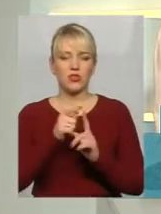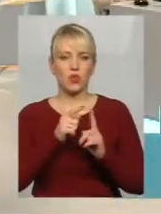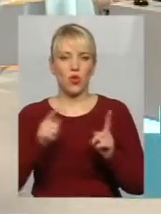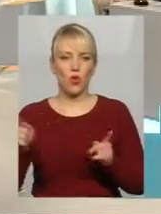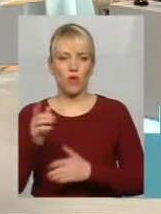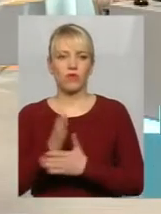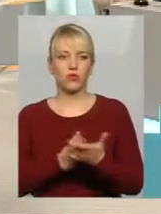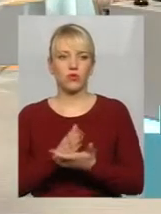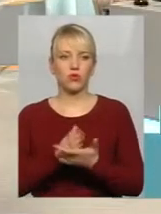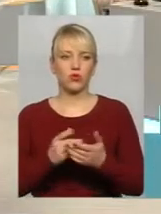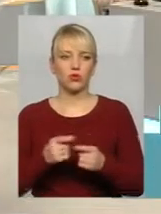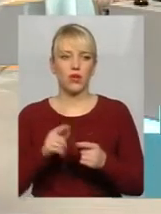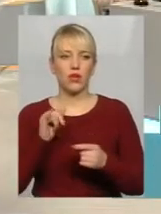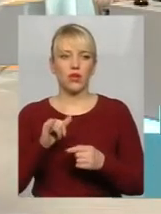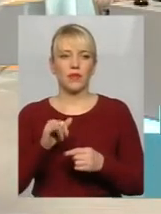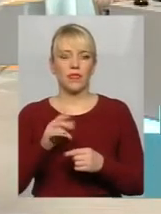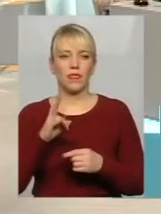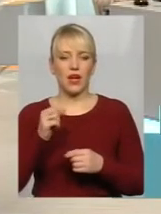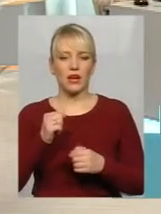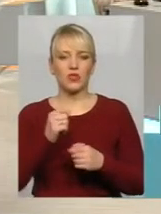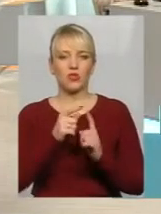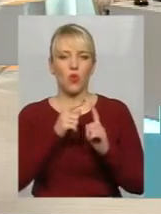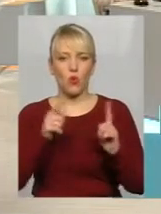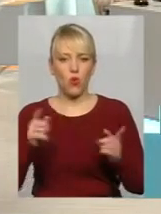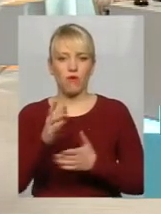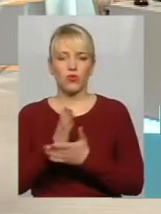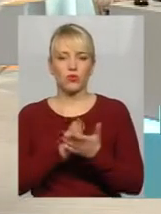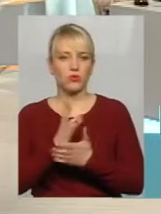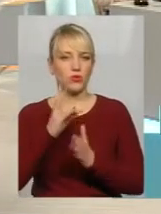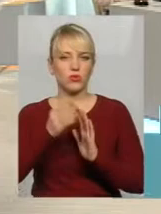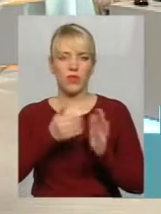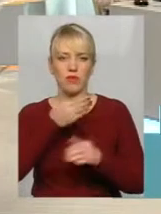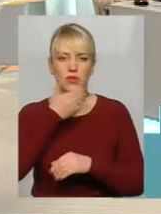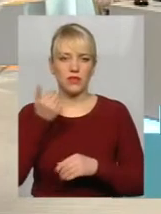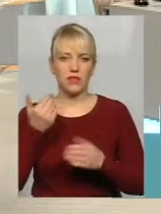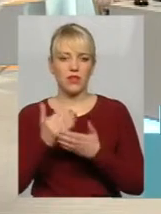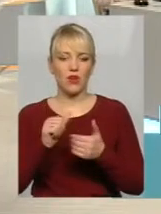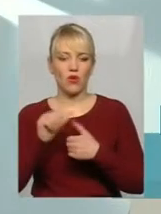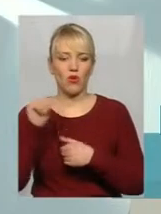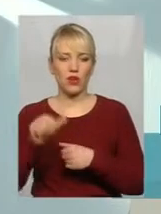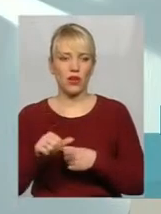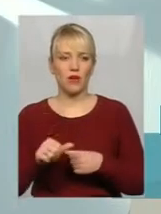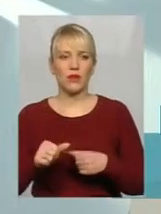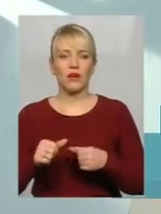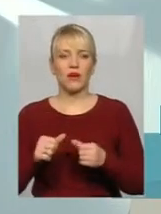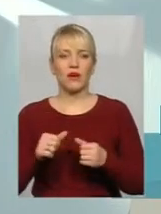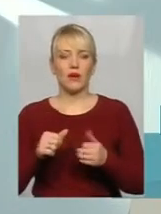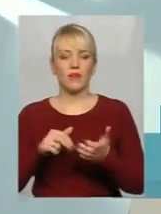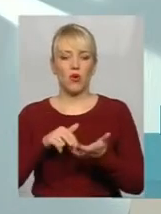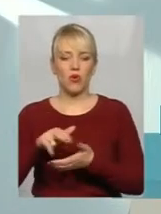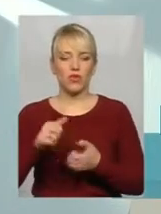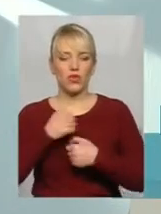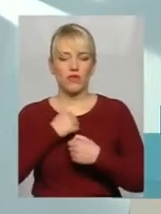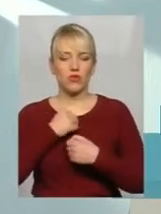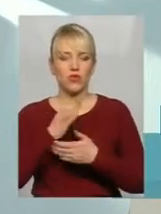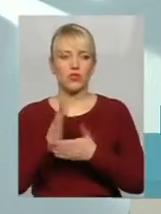службу, тому що вже на строкову молодшого... військову службу вони не призиваються. Є окремий вид проходження військової служби, призов офіцерів. Проходження військової